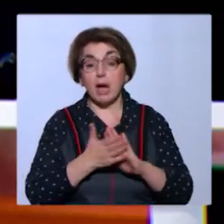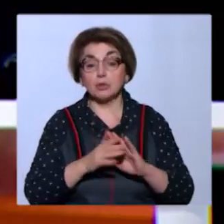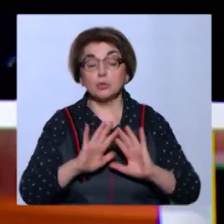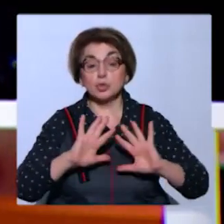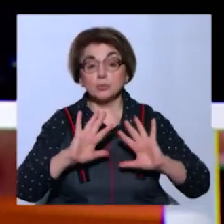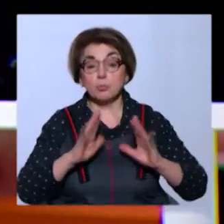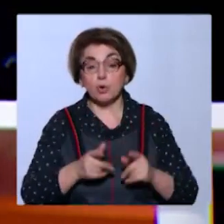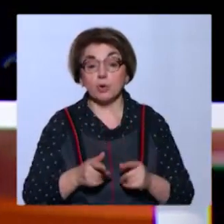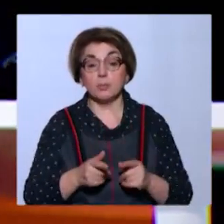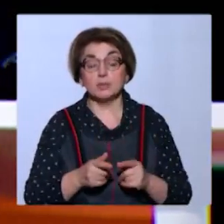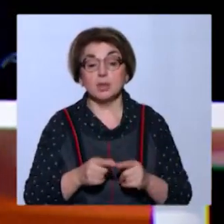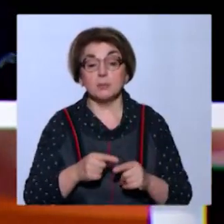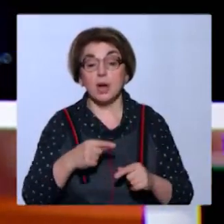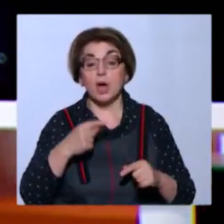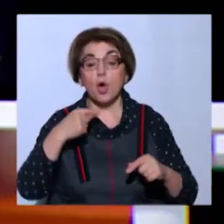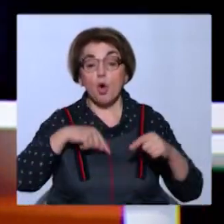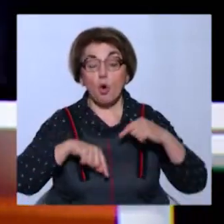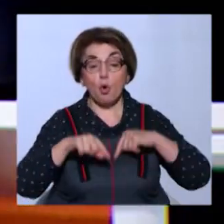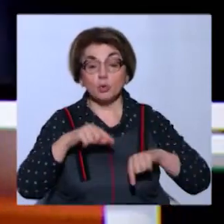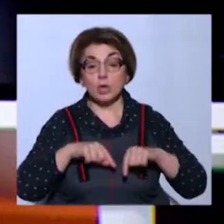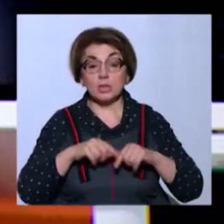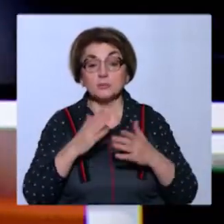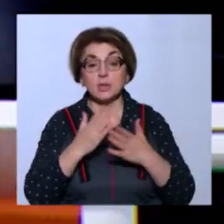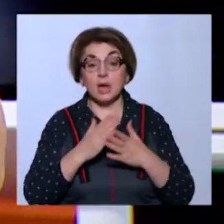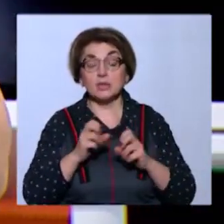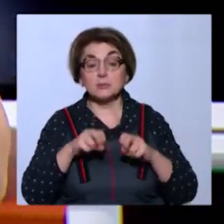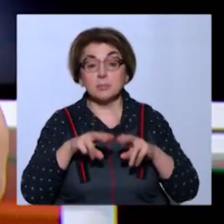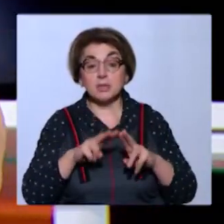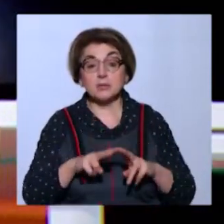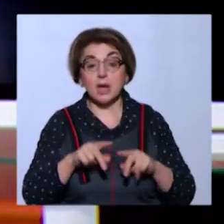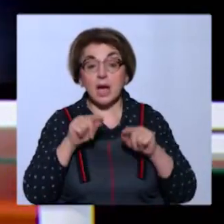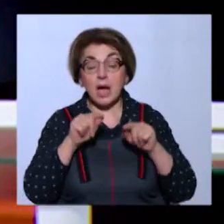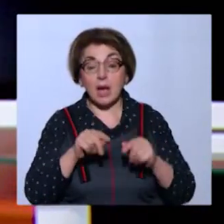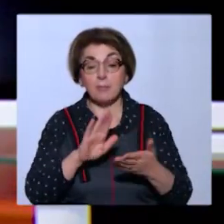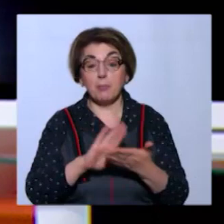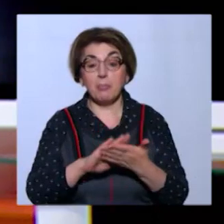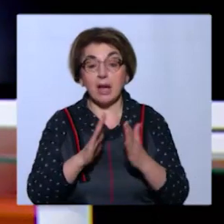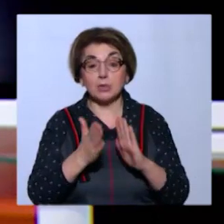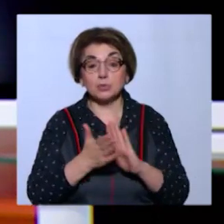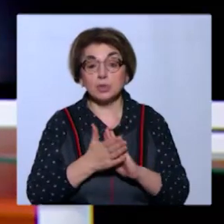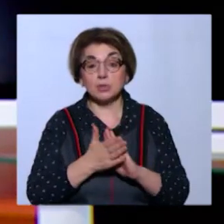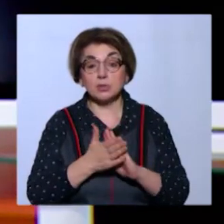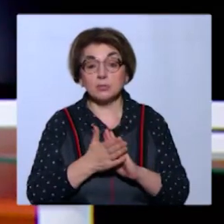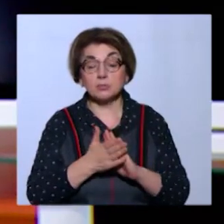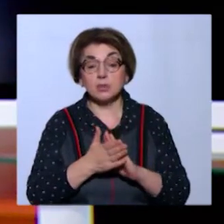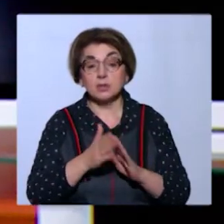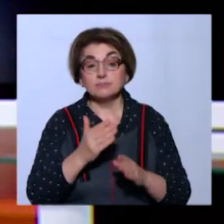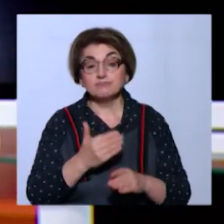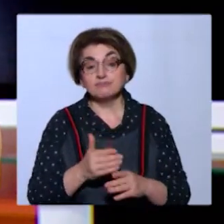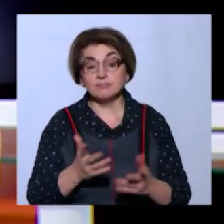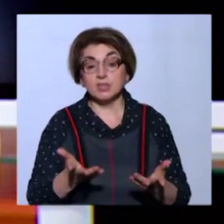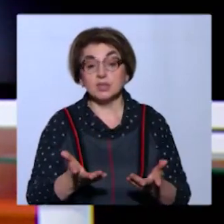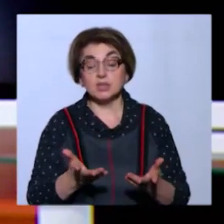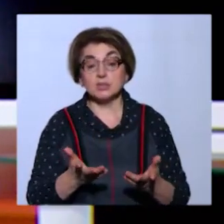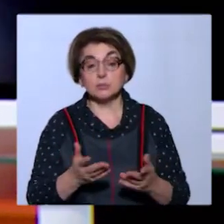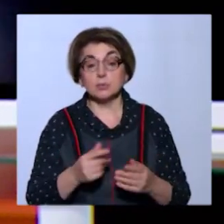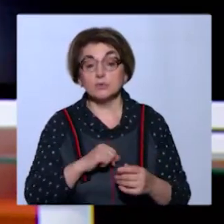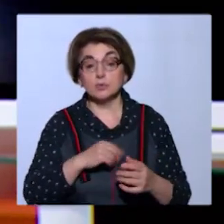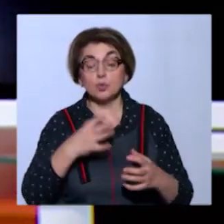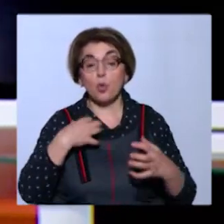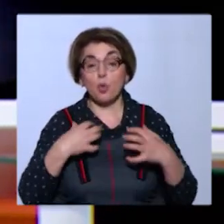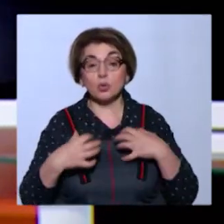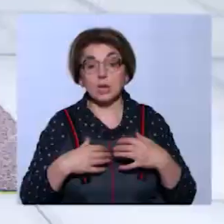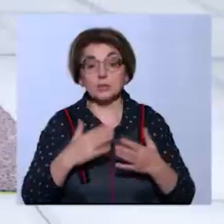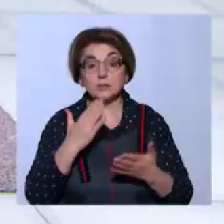მოქმედება ორგანიზმზე განისაზღვრება ამ ფაქტორის ინტენსივობით და